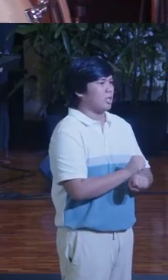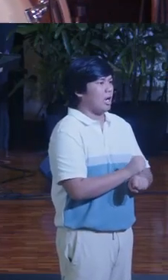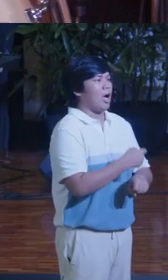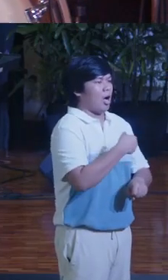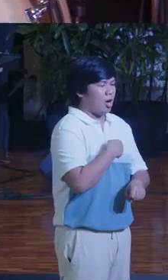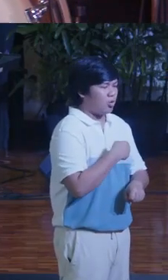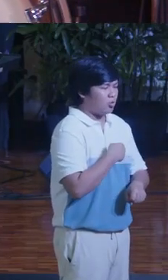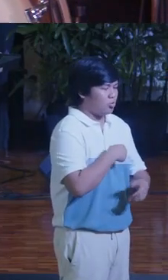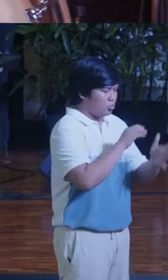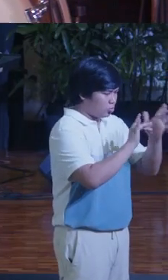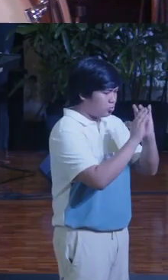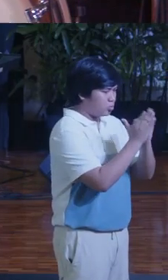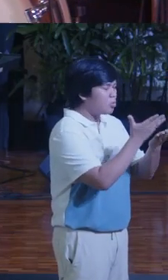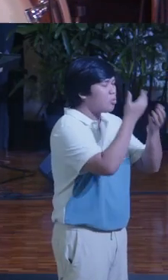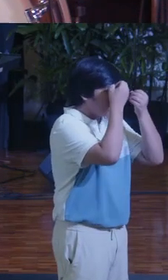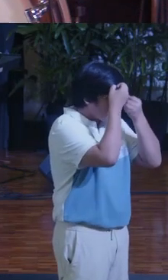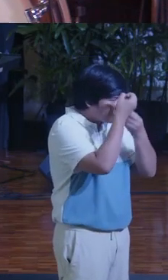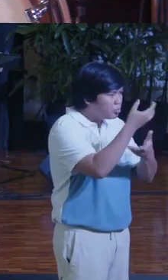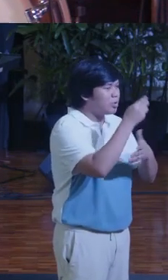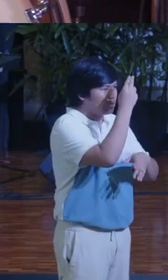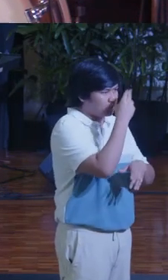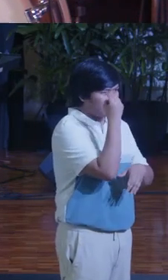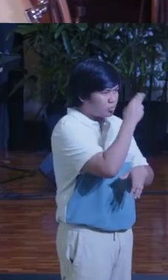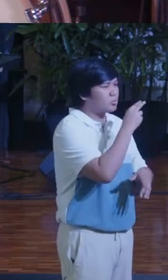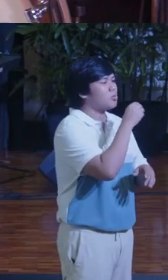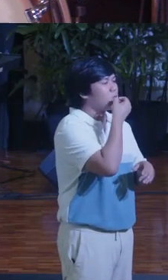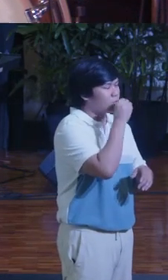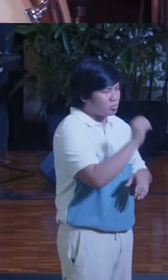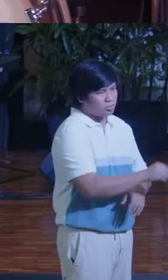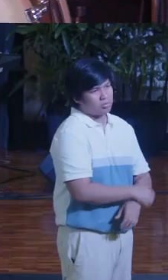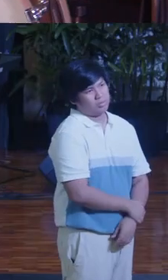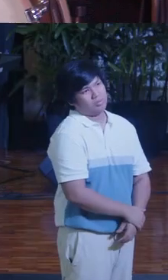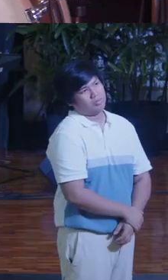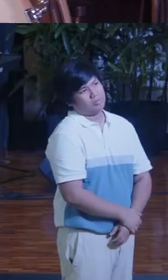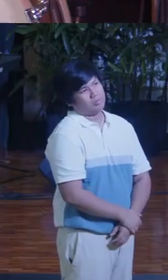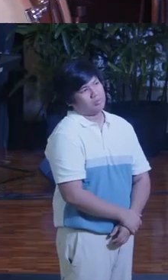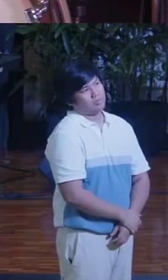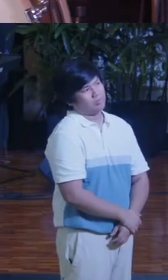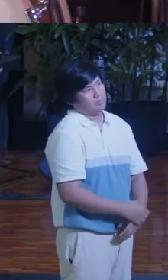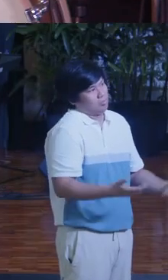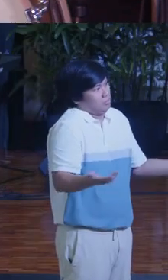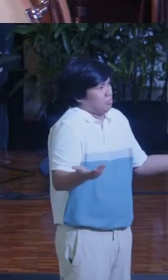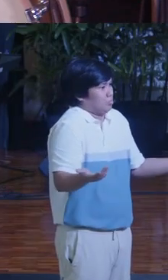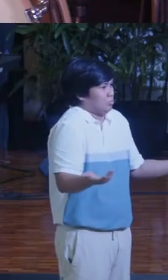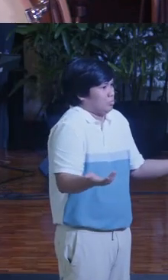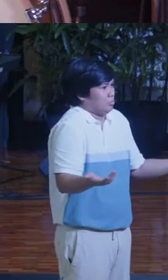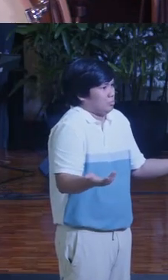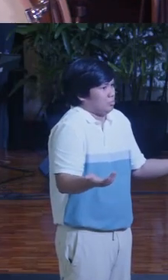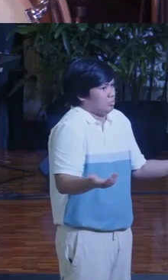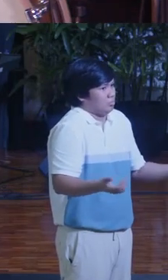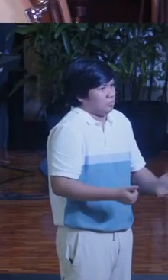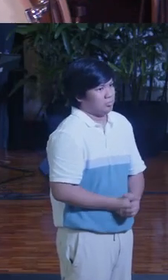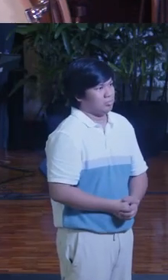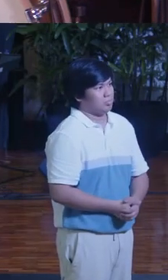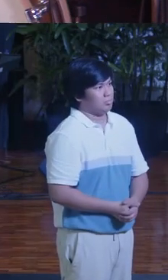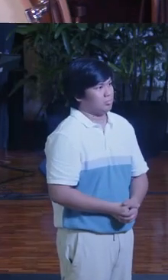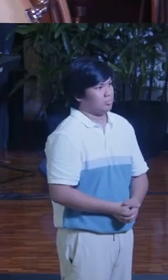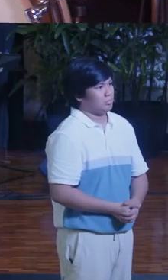Scripture plus tradition, the glory of God and the glory of the saints.